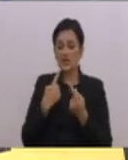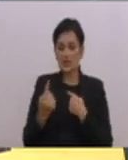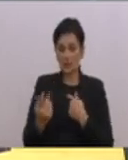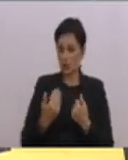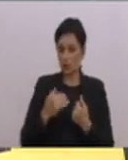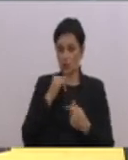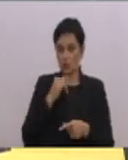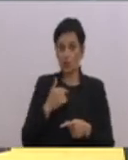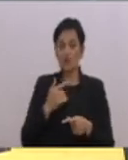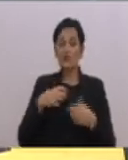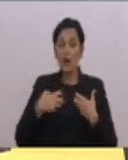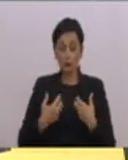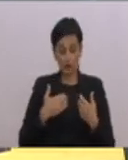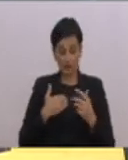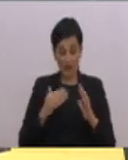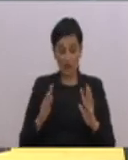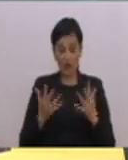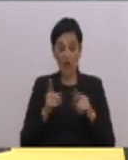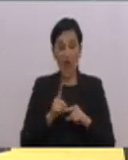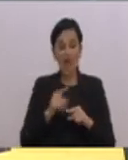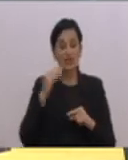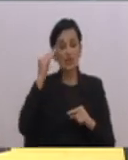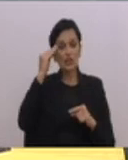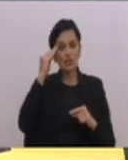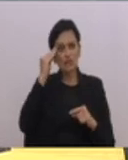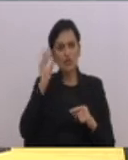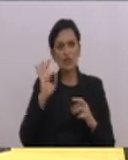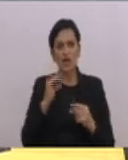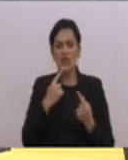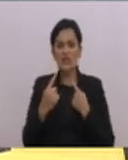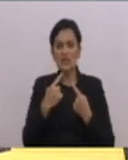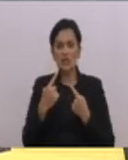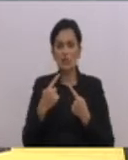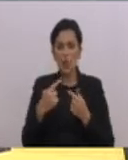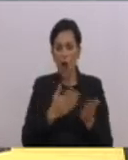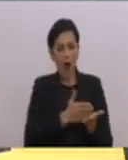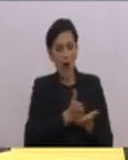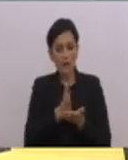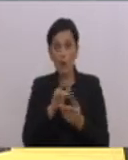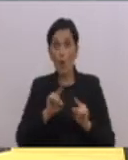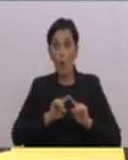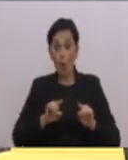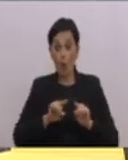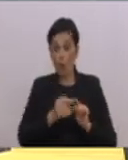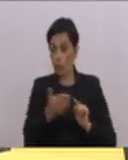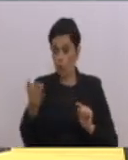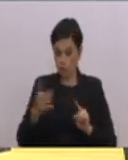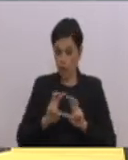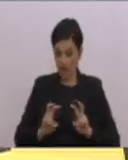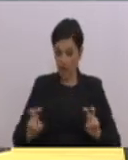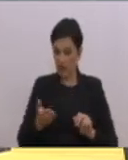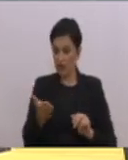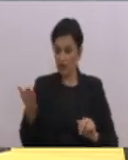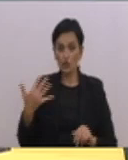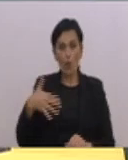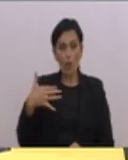ამ ჩვენ შემთხვევაში ეს შინაარსობრივი დისკუსია საერთოდ ასე არ მიდის. აი ახლა აქ ოპოზიციაში უნდა იყვნენ ხალხი და